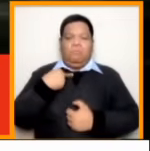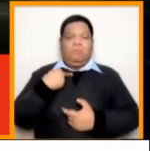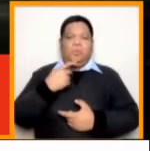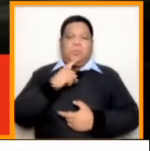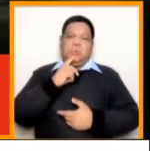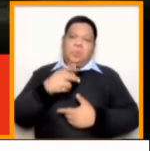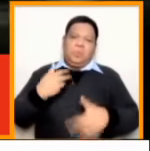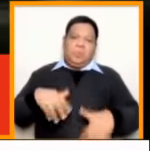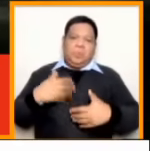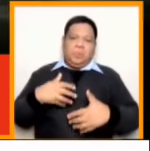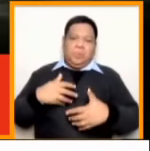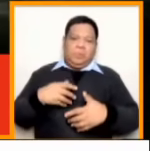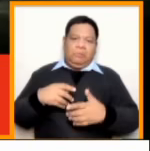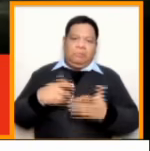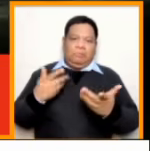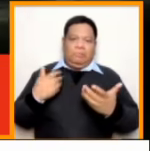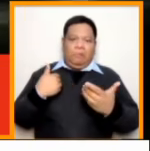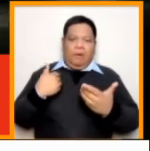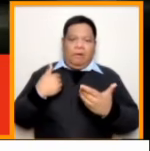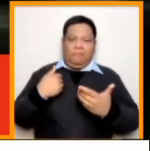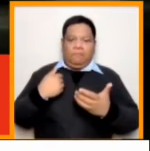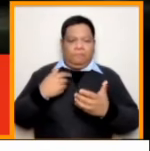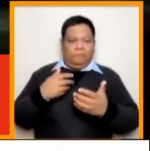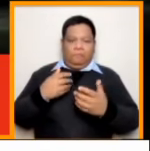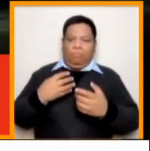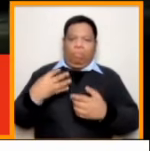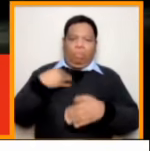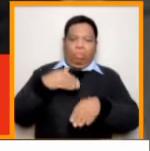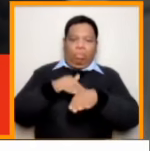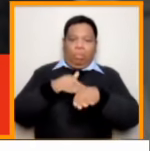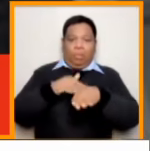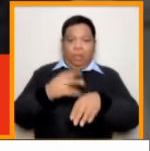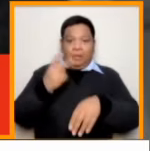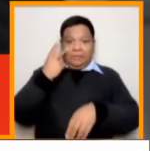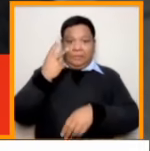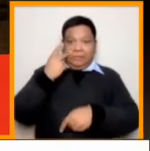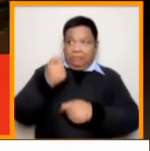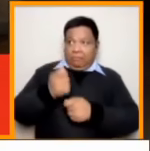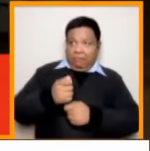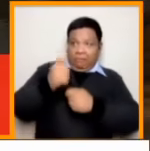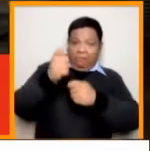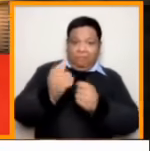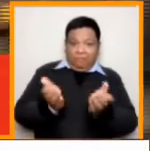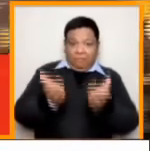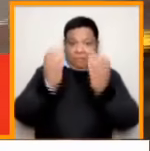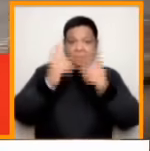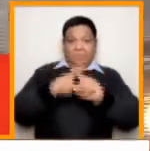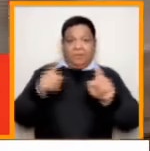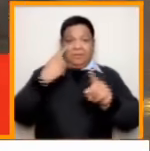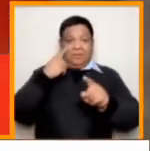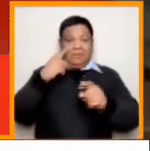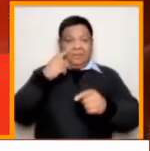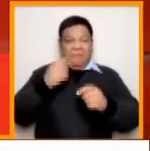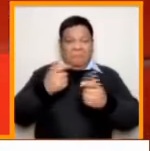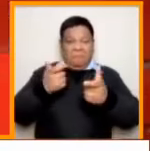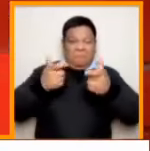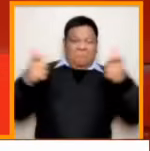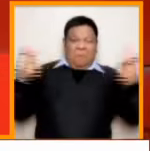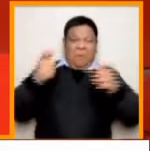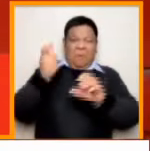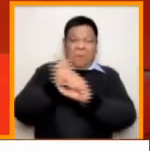ng panungkit ang pahinati ng close van na ito para lang makadaan. Pero ang mas malaking truck tulad ng minamaneho ni Marjun ay hindi